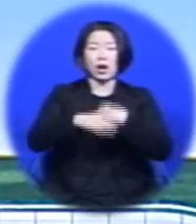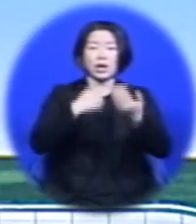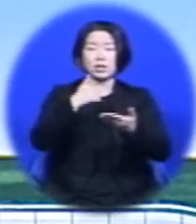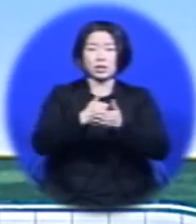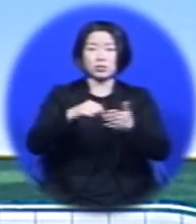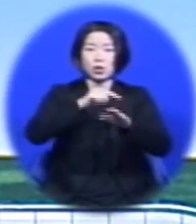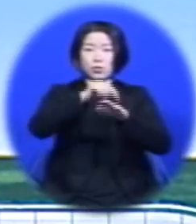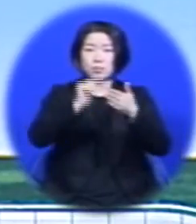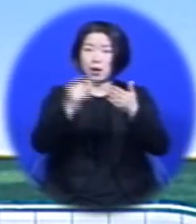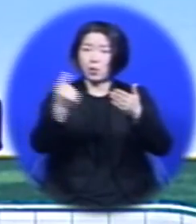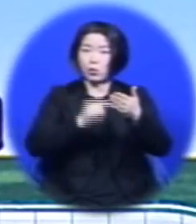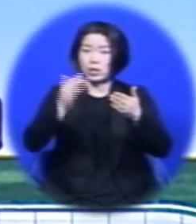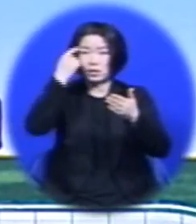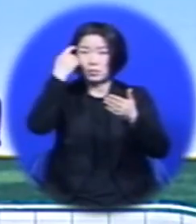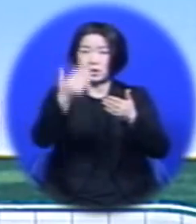되는 겁니까